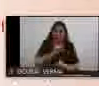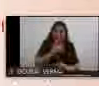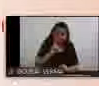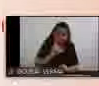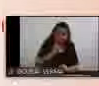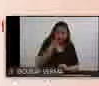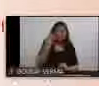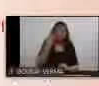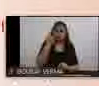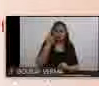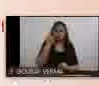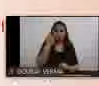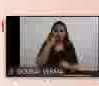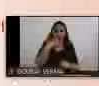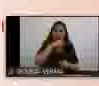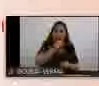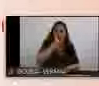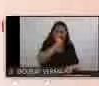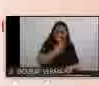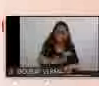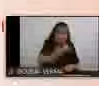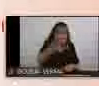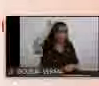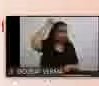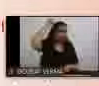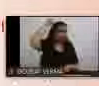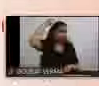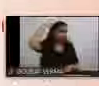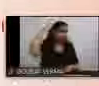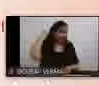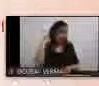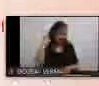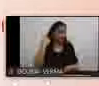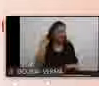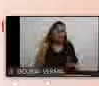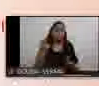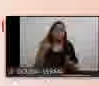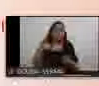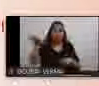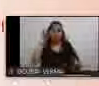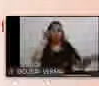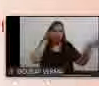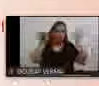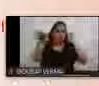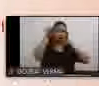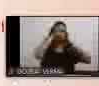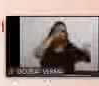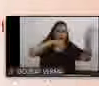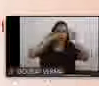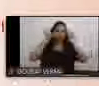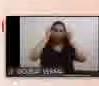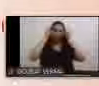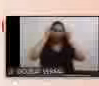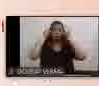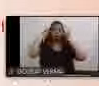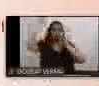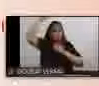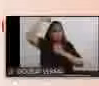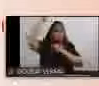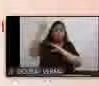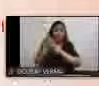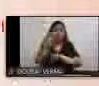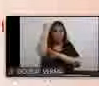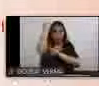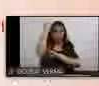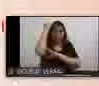wiring jo hamare brain mein jo samvednaon ka jo wiring hai jo nerves ka